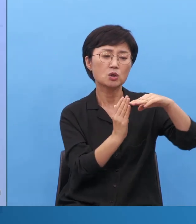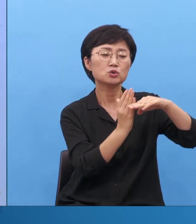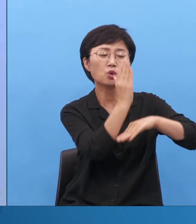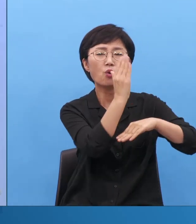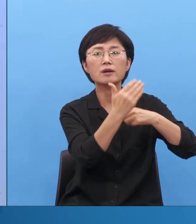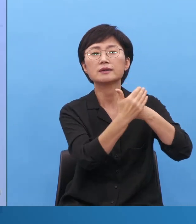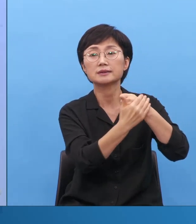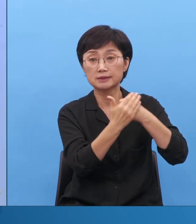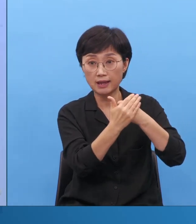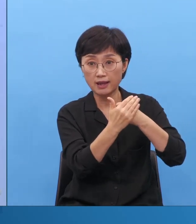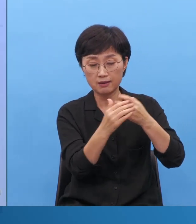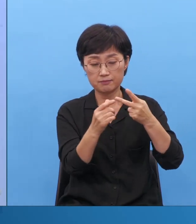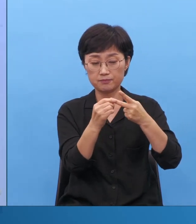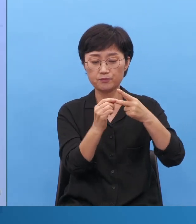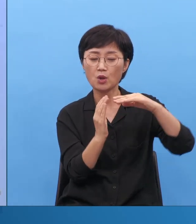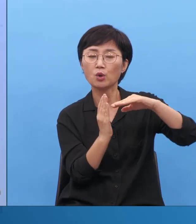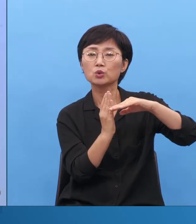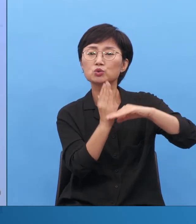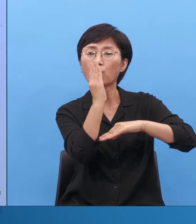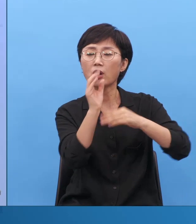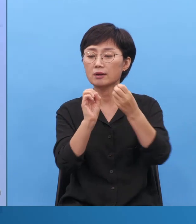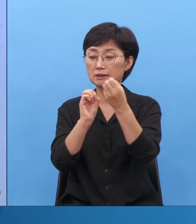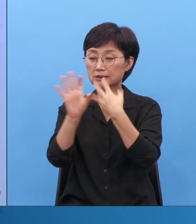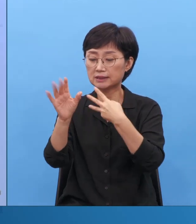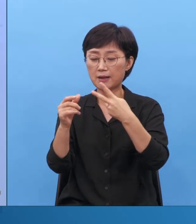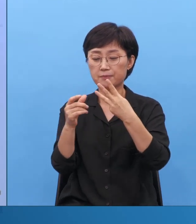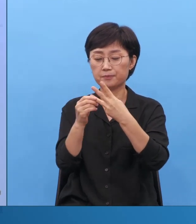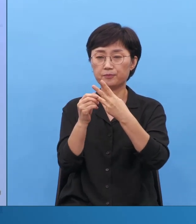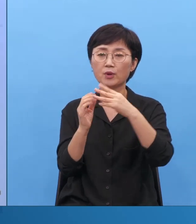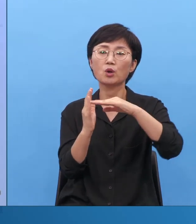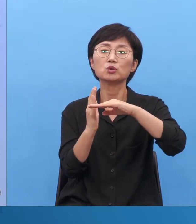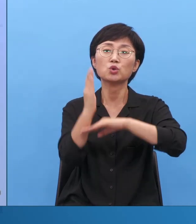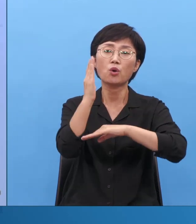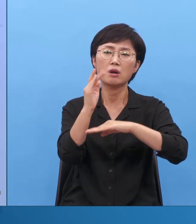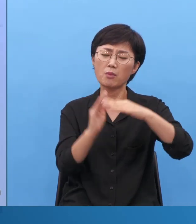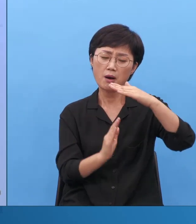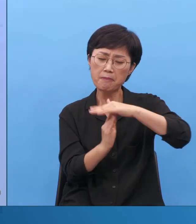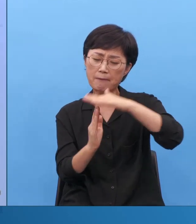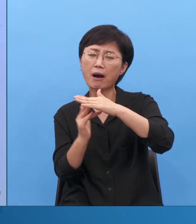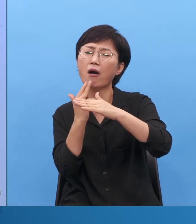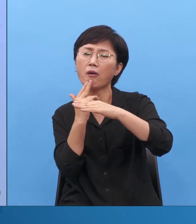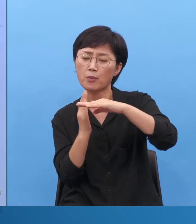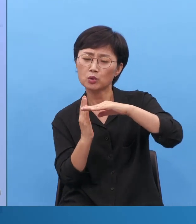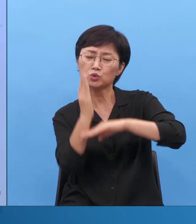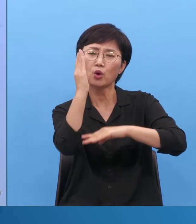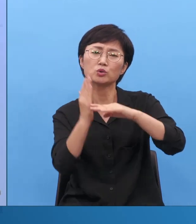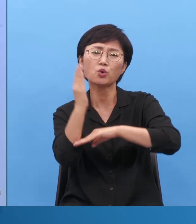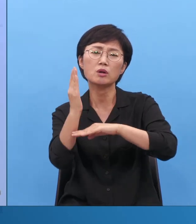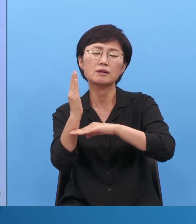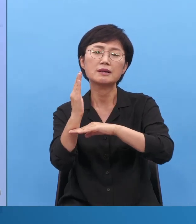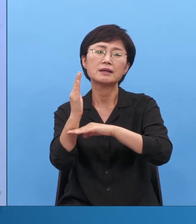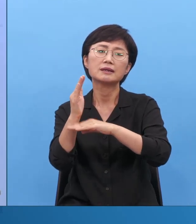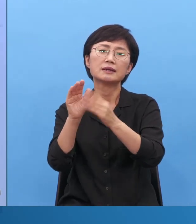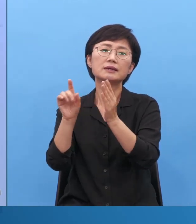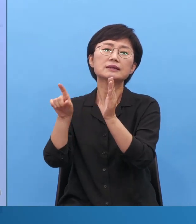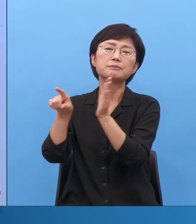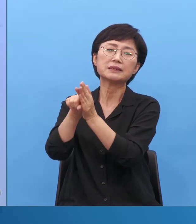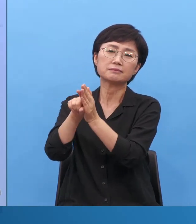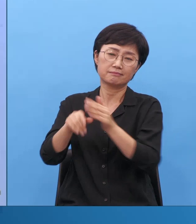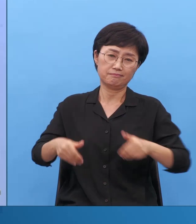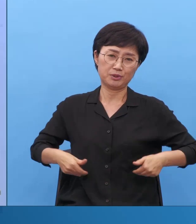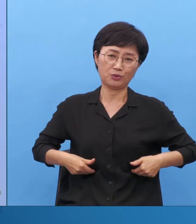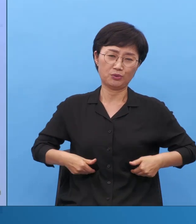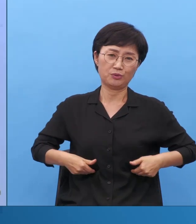우리에게 초월적인 믿음이 필요해요. So for God to find us, for Christ to find us, is that tremendous, transcending grace. And the answer that gives us